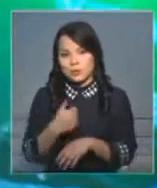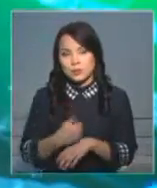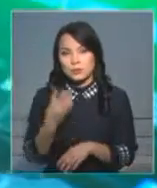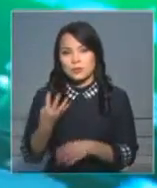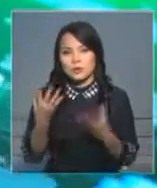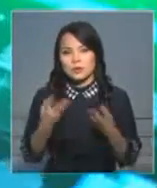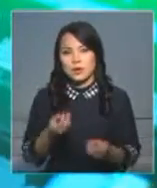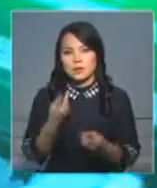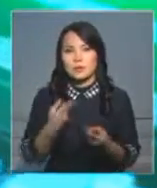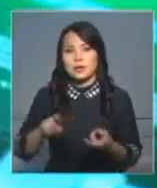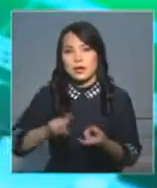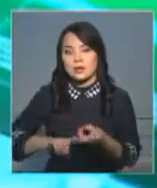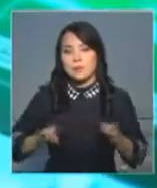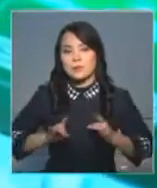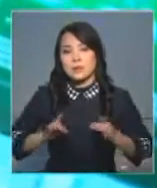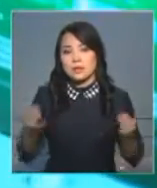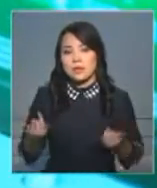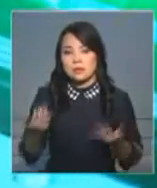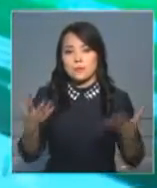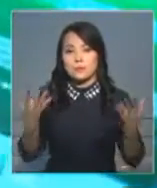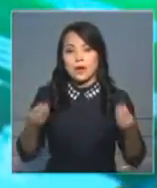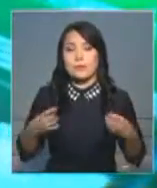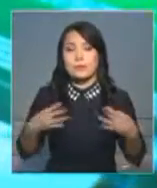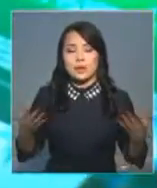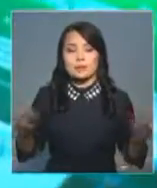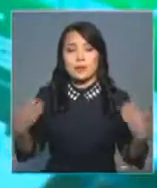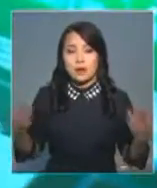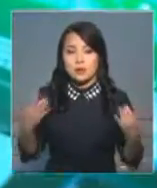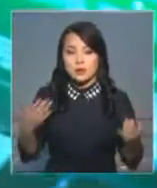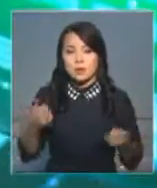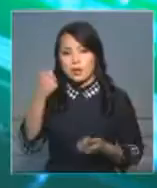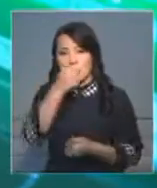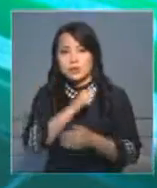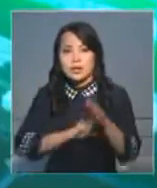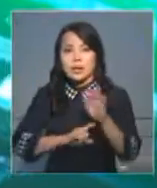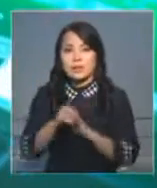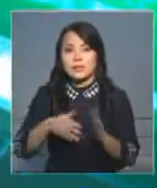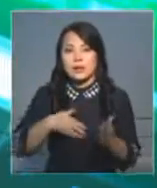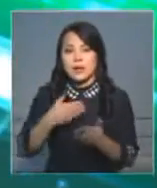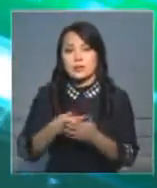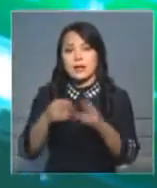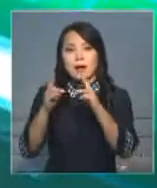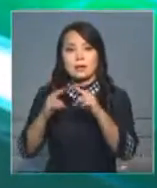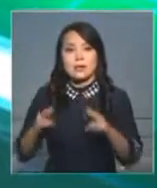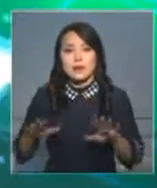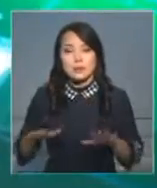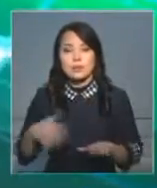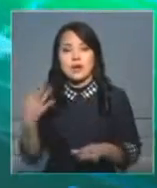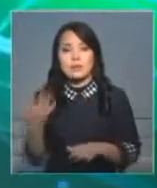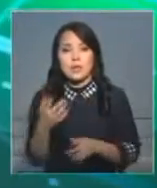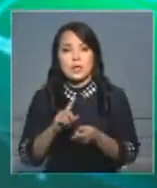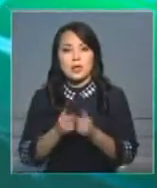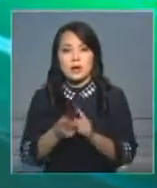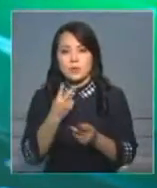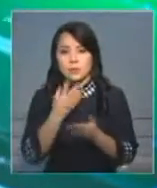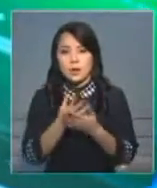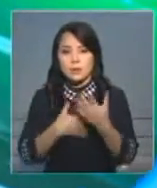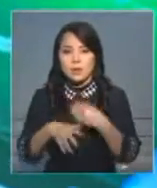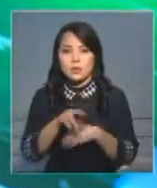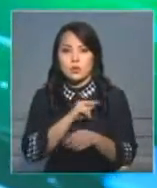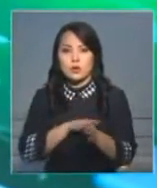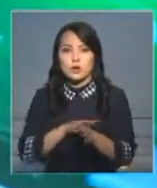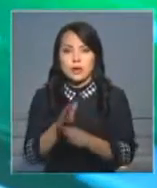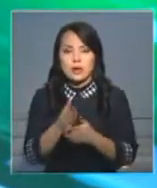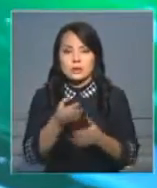Елбасы 4 күнге ұласатын мерекелік демалысқа қарай мешін жылын белсенді бастап, Ақордада 5 институционалдық реформаны жүзеге